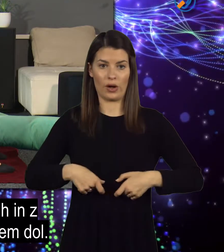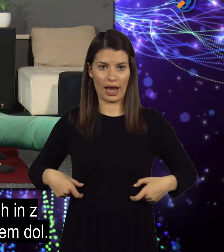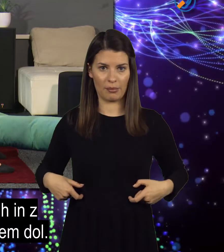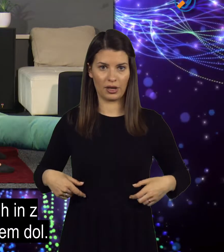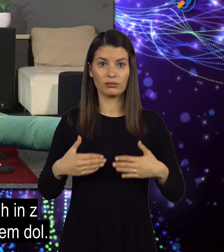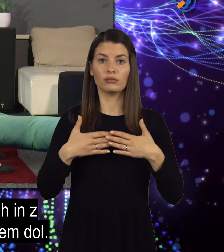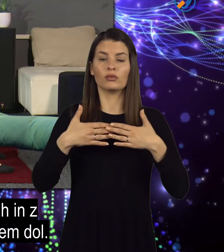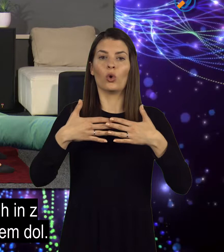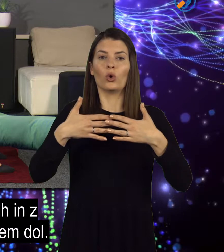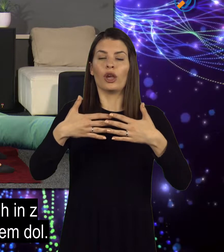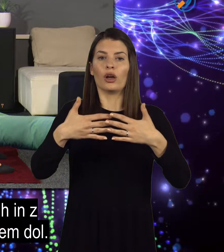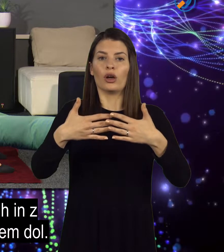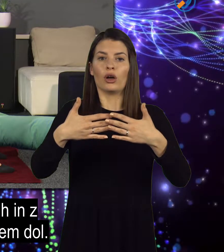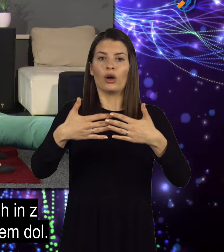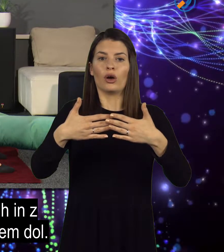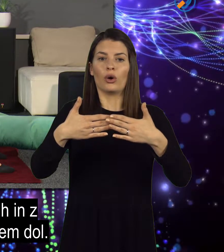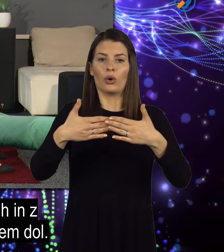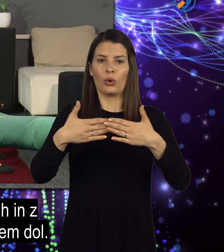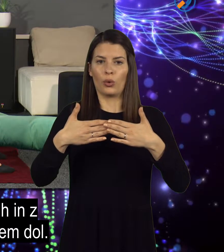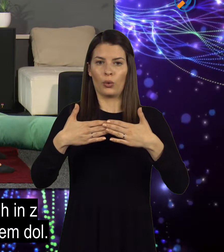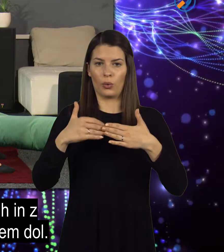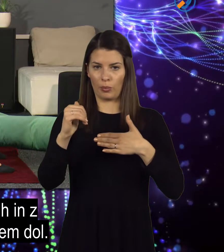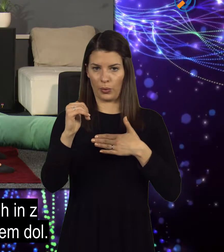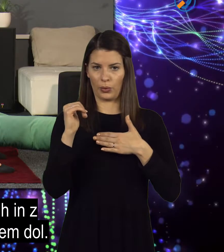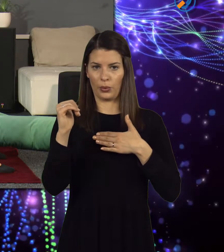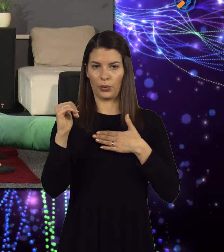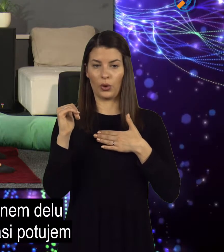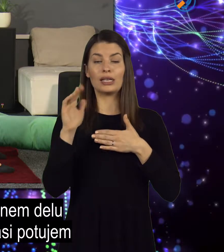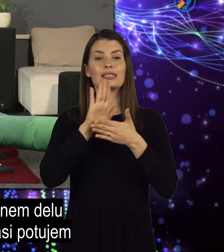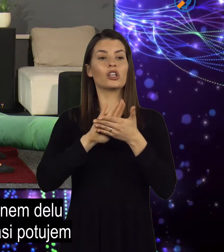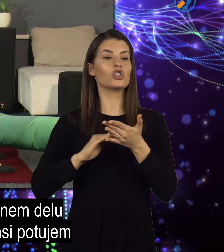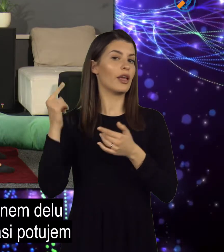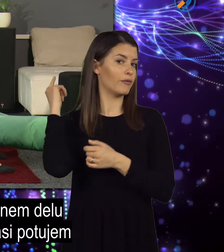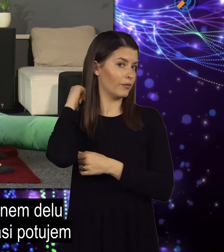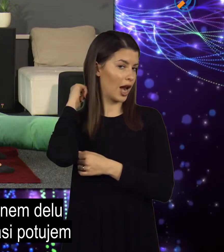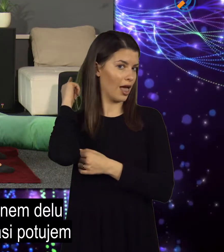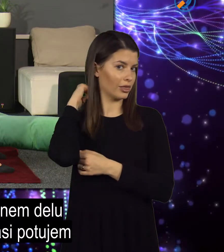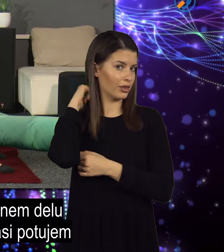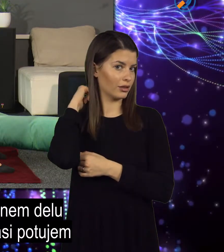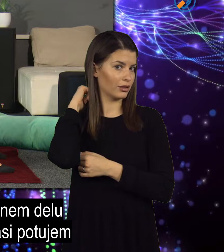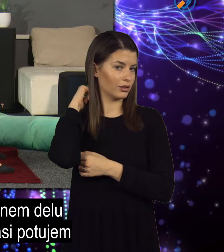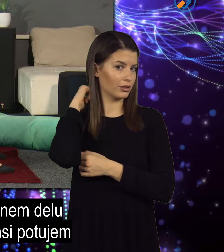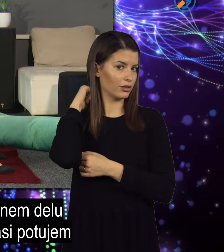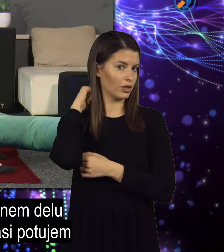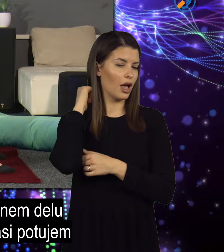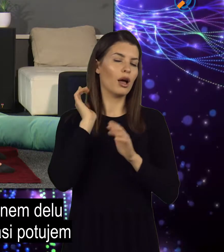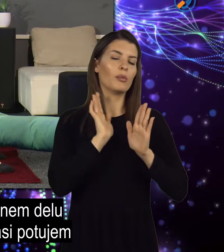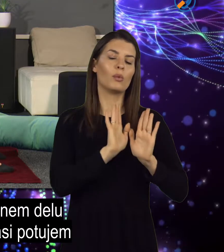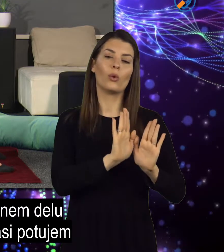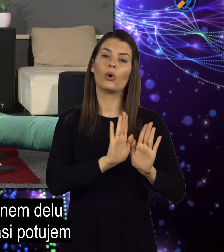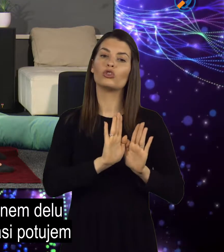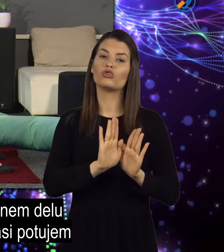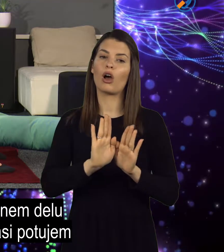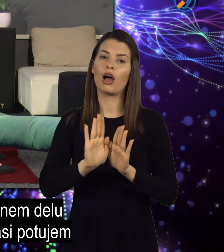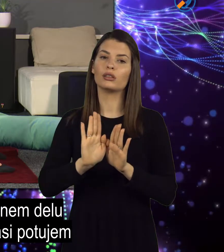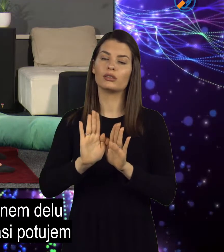vdih in z izdihom potujem dol. Začnem pri vratnem delu hrbtenice